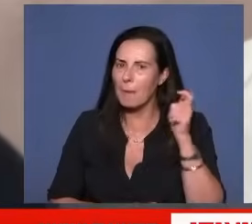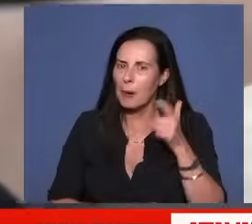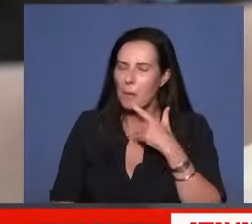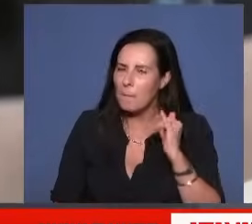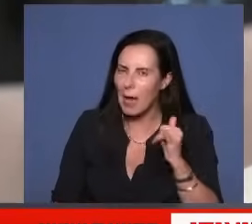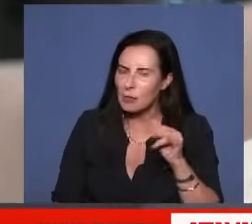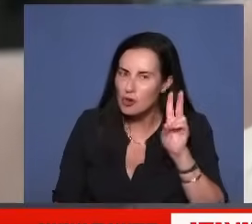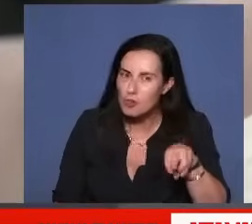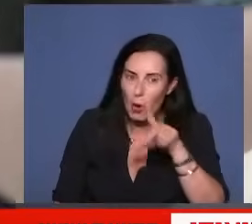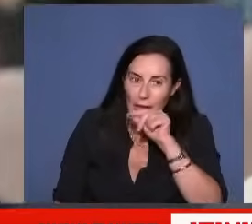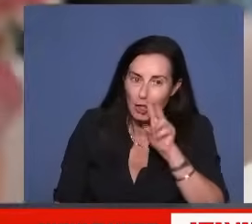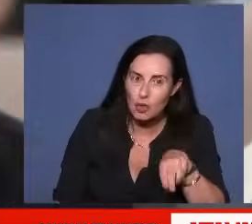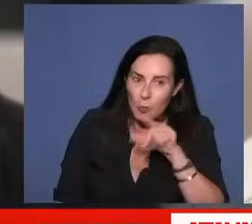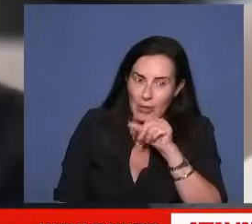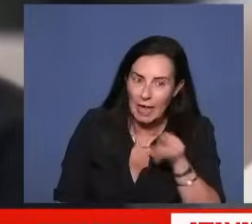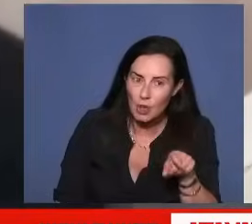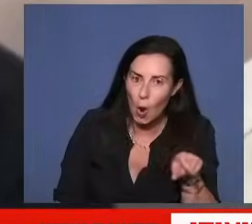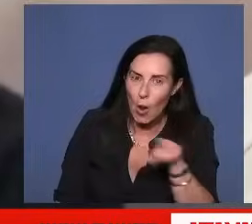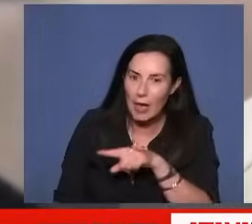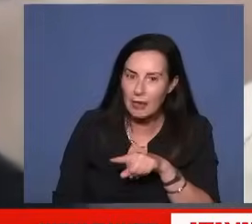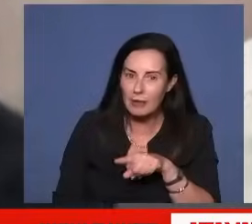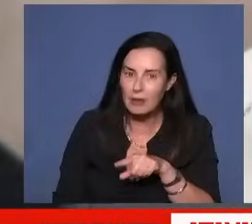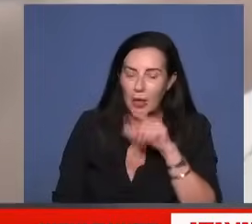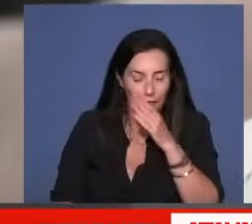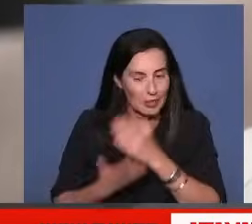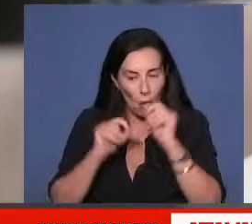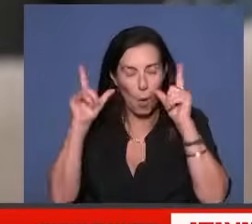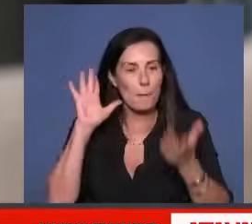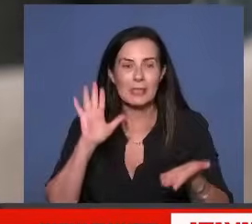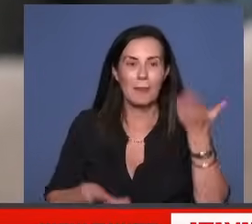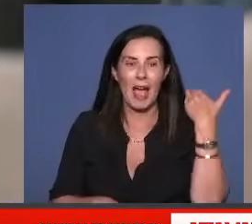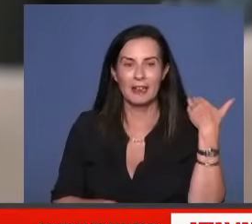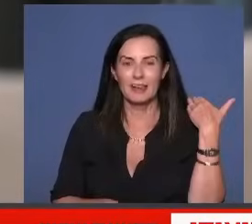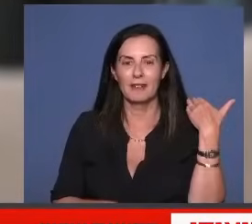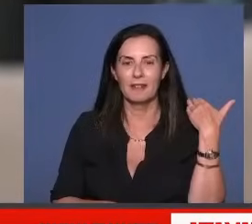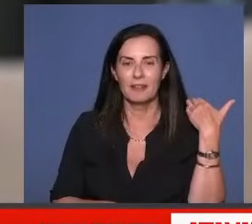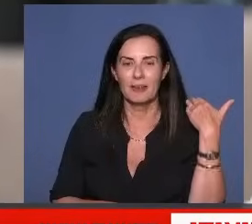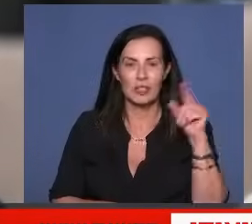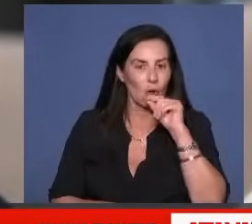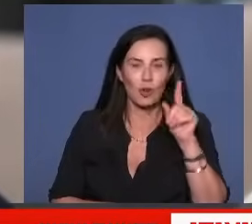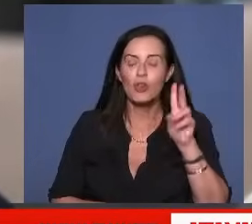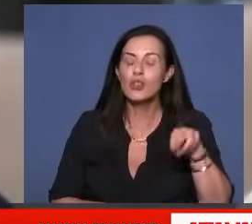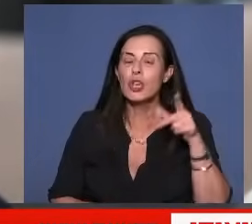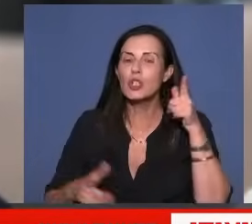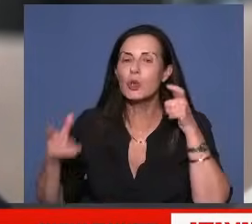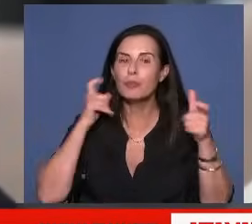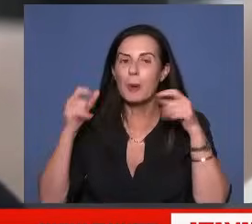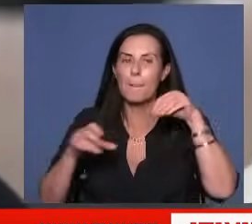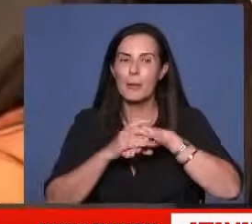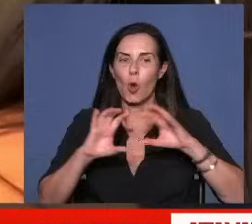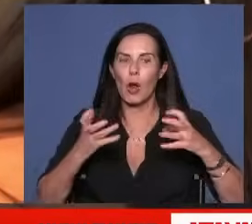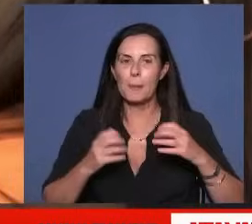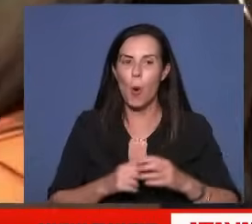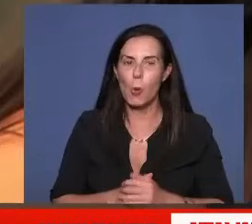הזה? מה זה, תרנגולות פה? תרנגולות כבר התעוררו מזמן. זה לא תרנגולות. יש לנו יריות